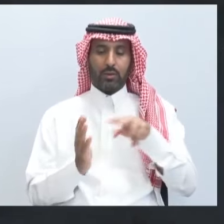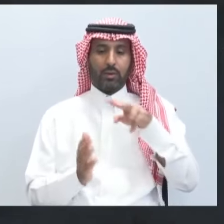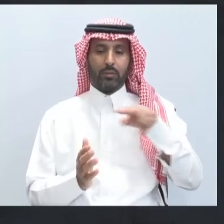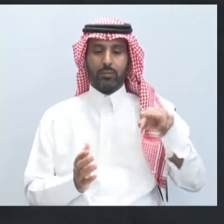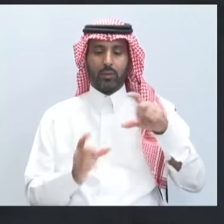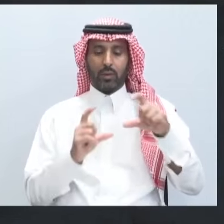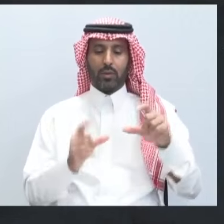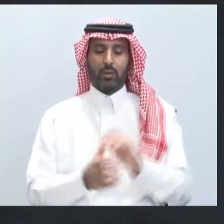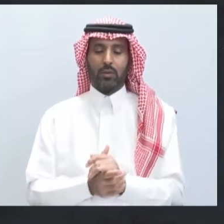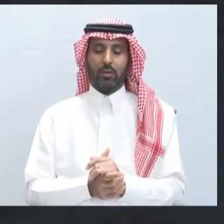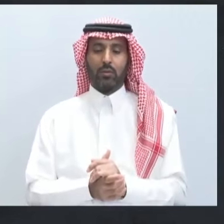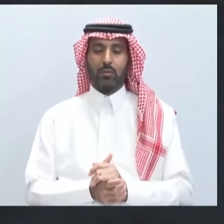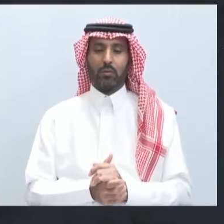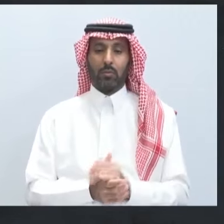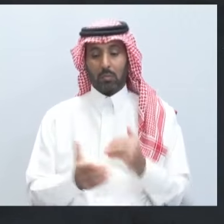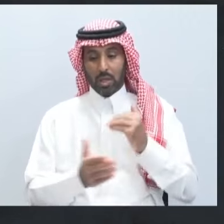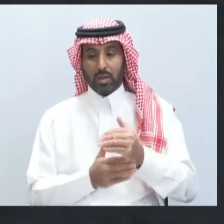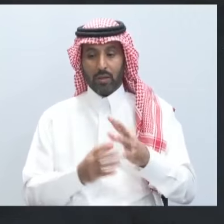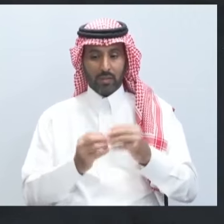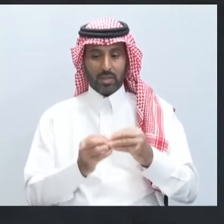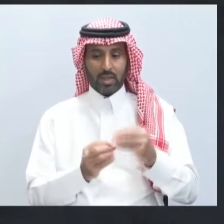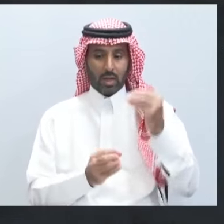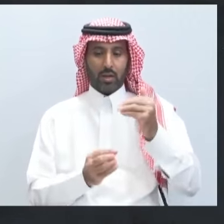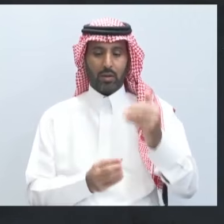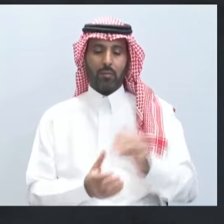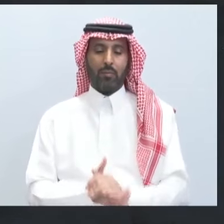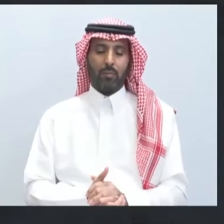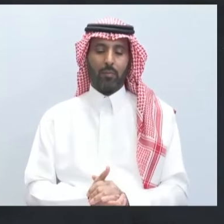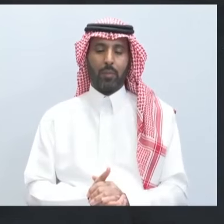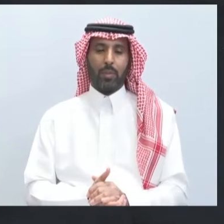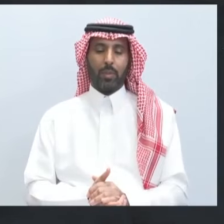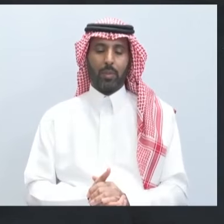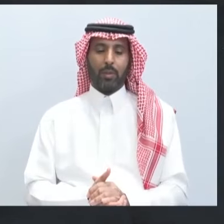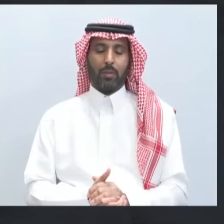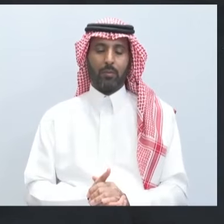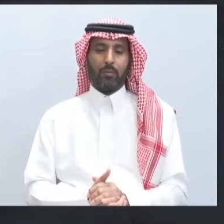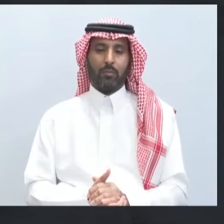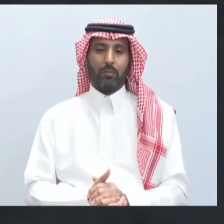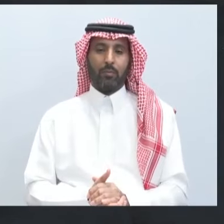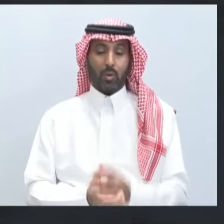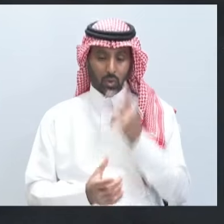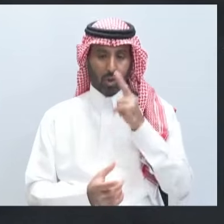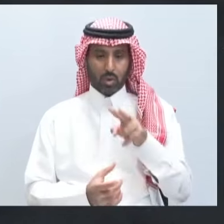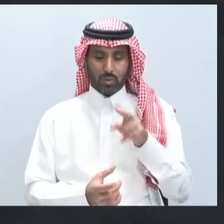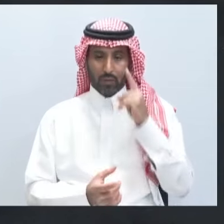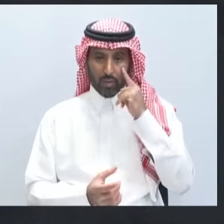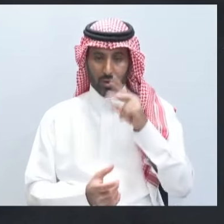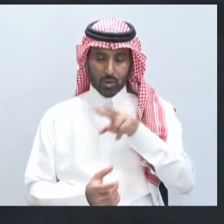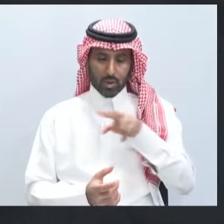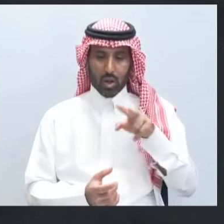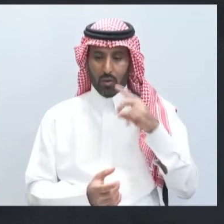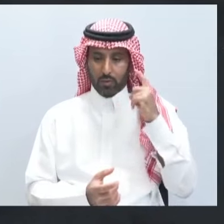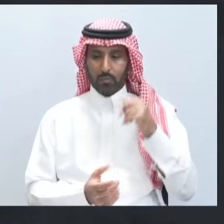س نتعرف على تفسير هذه الايات فمن الجيد ومن الحسن ان نركز في هذه الايات حتى